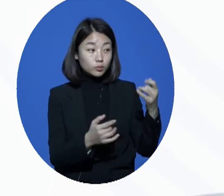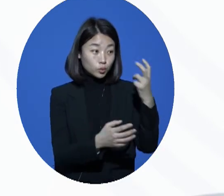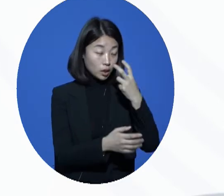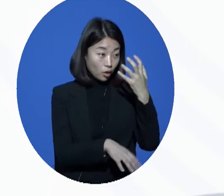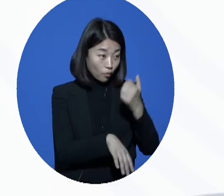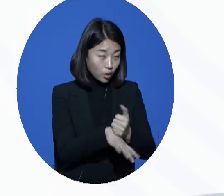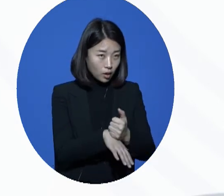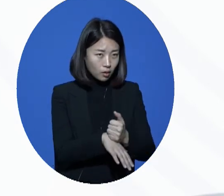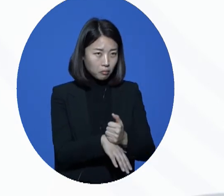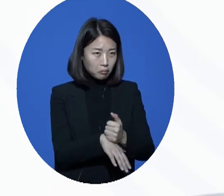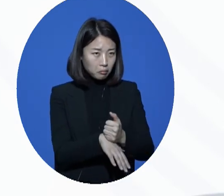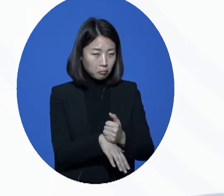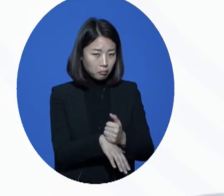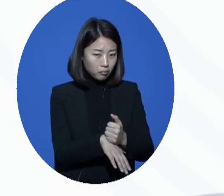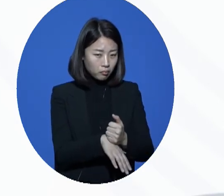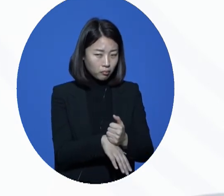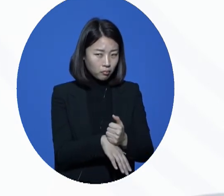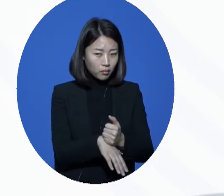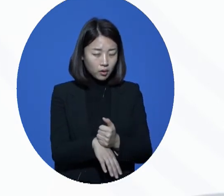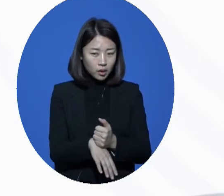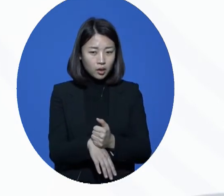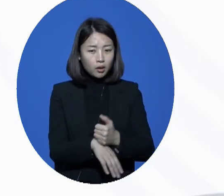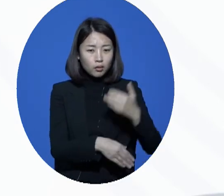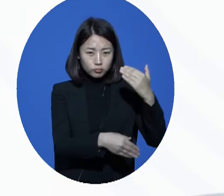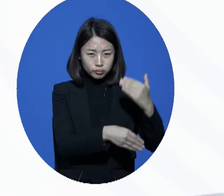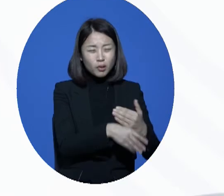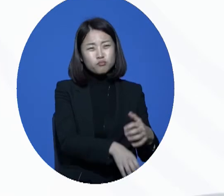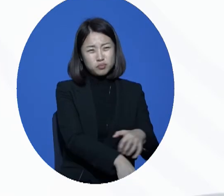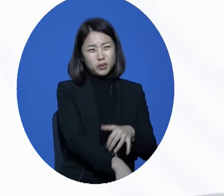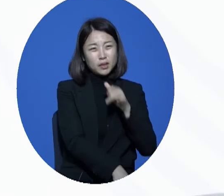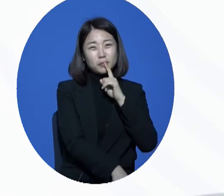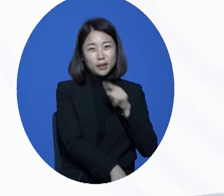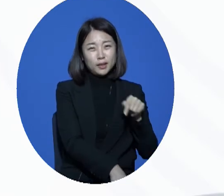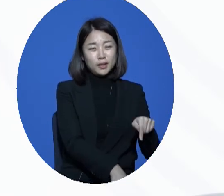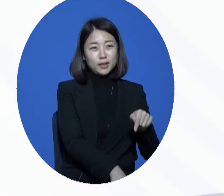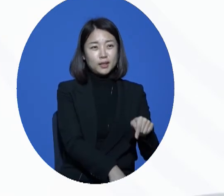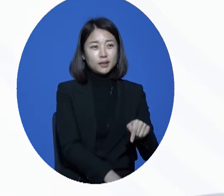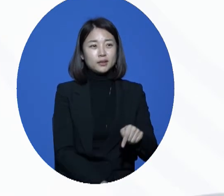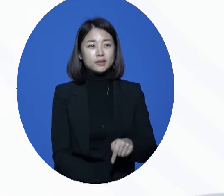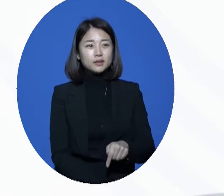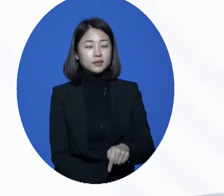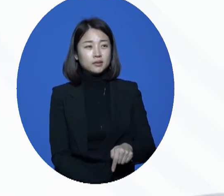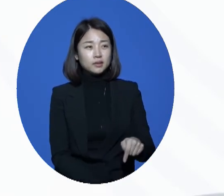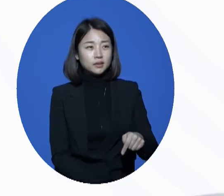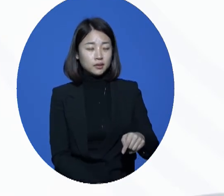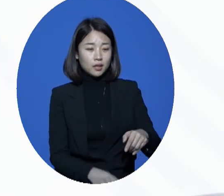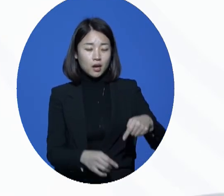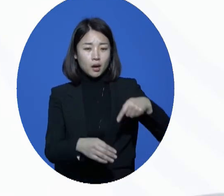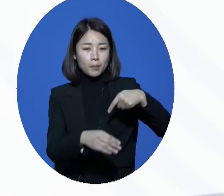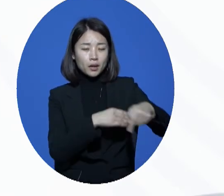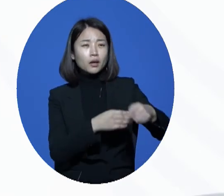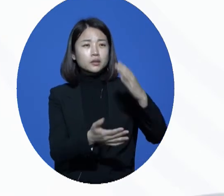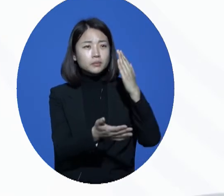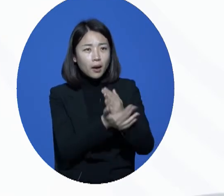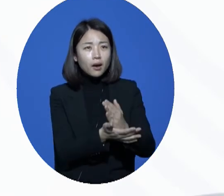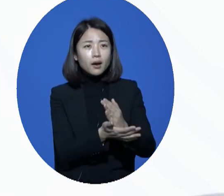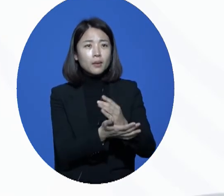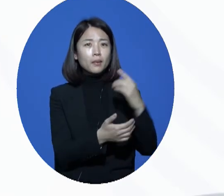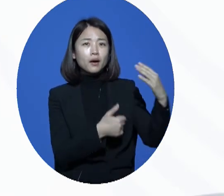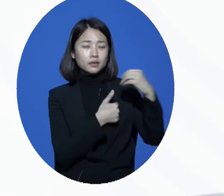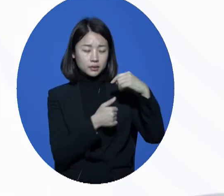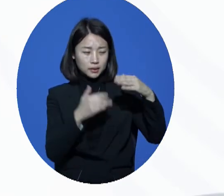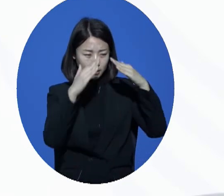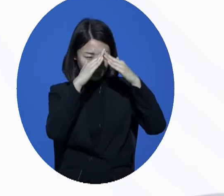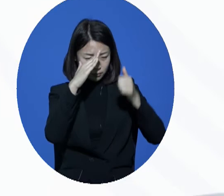87%가 변화가 있다라고 답변을 해주셨는데요. 사회적 거리두기로 외출 자제를 공고하였기 때문에 발달장애인은 대부분의